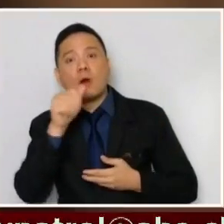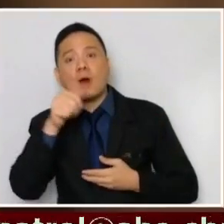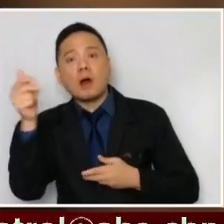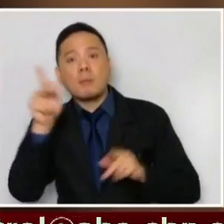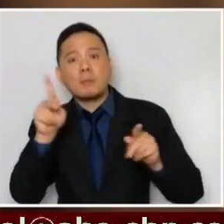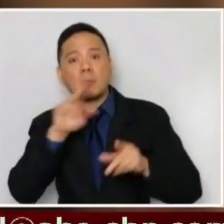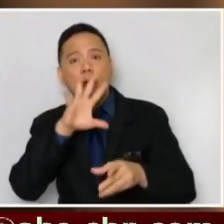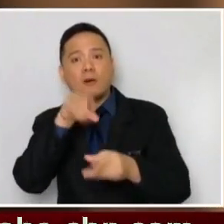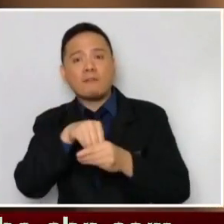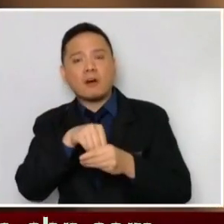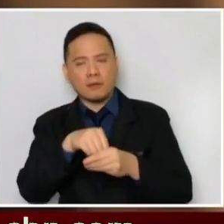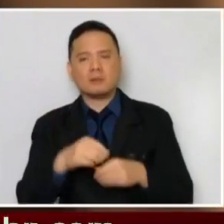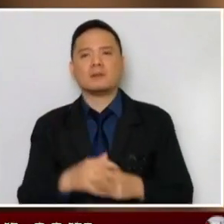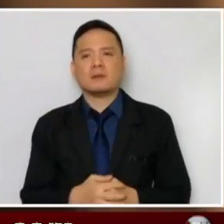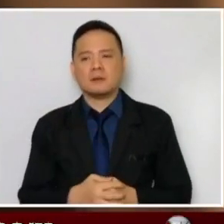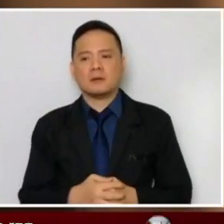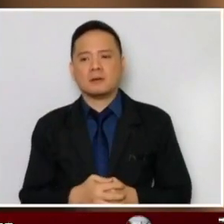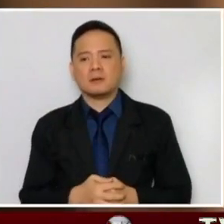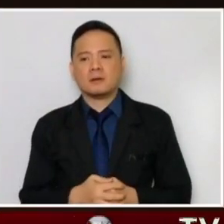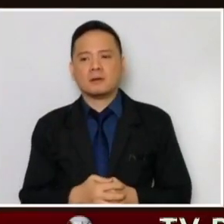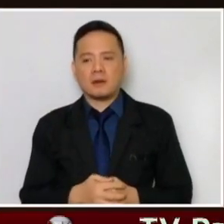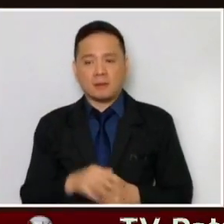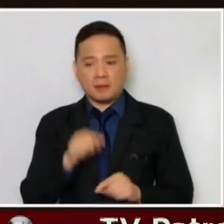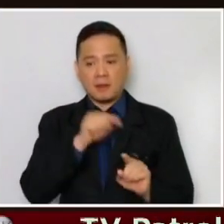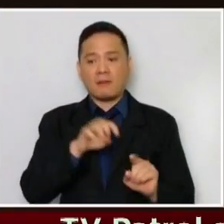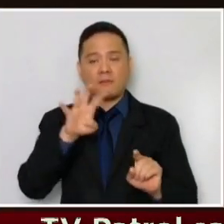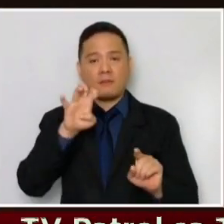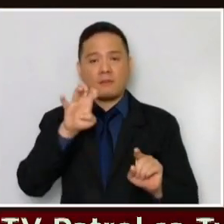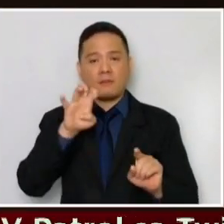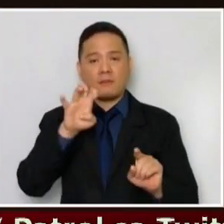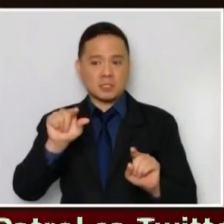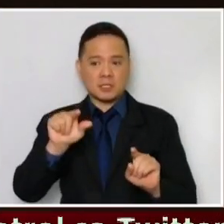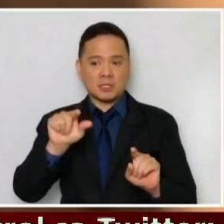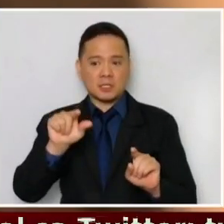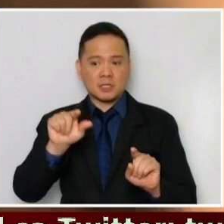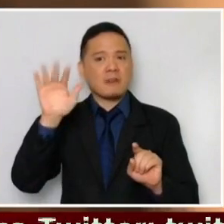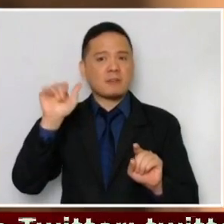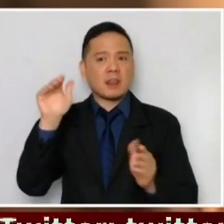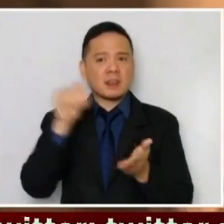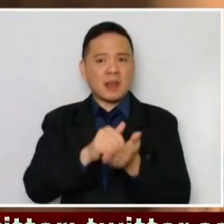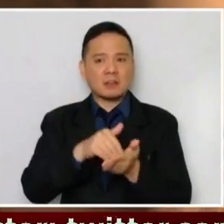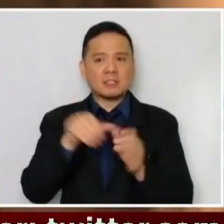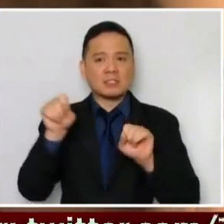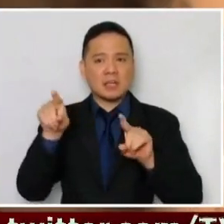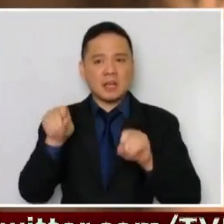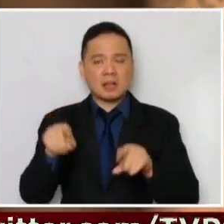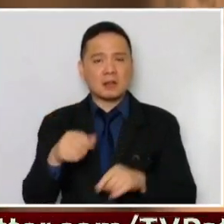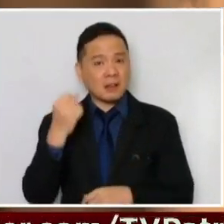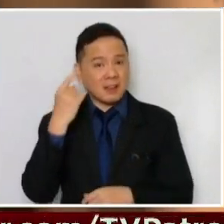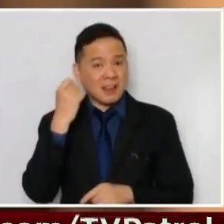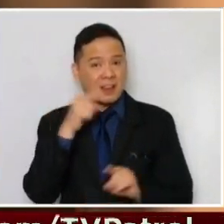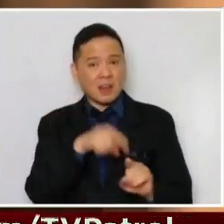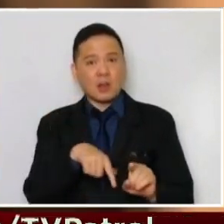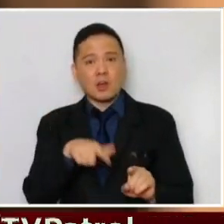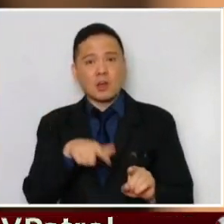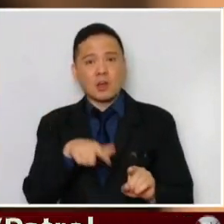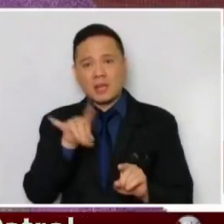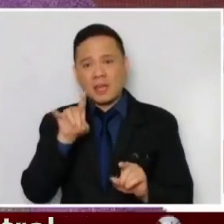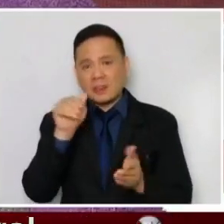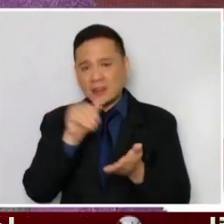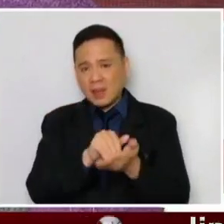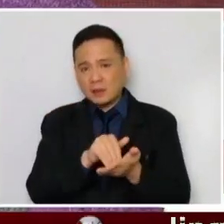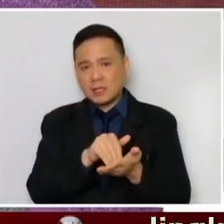ang benta niya sa isang 400 milligram na vial ng gamot. Pero ang SRP ng DOH ay nasa 28,830 pesos